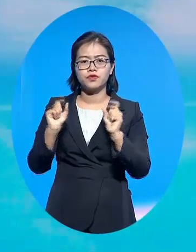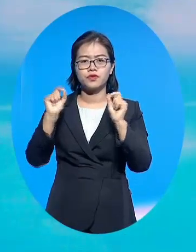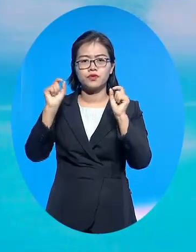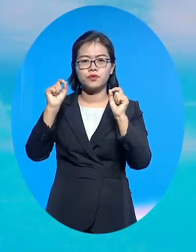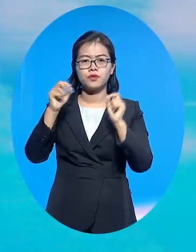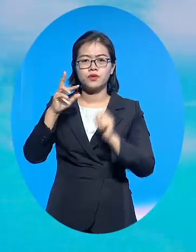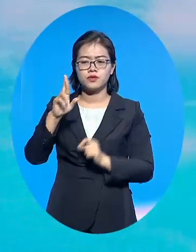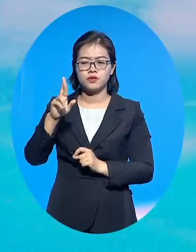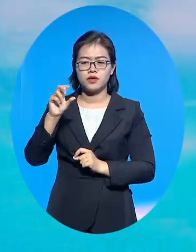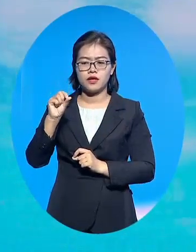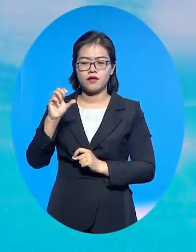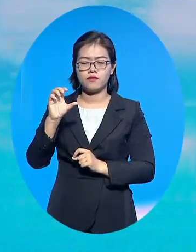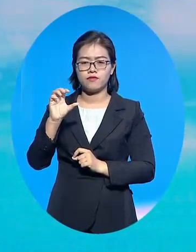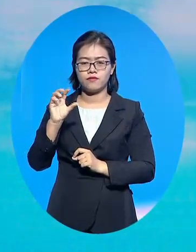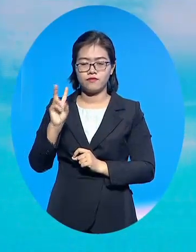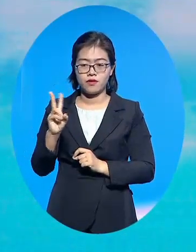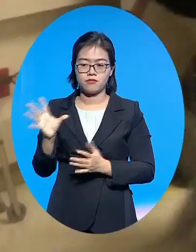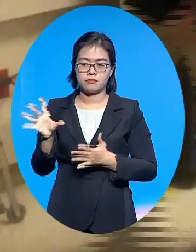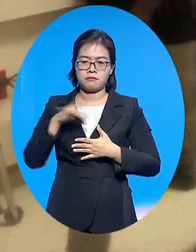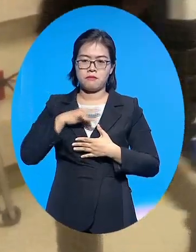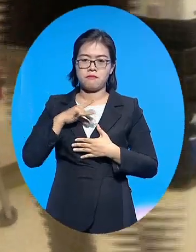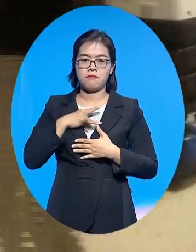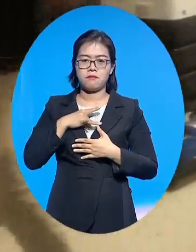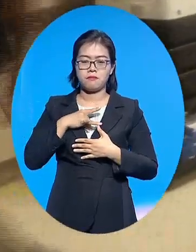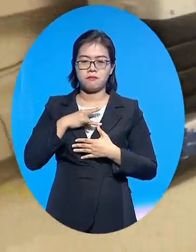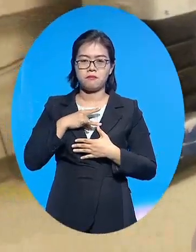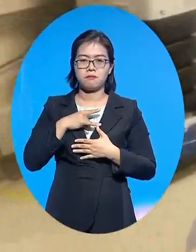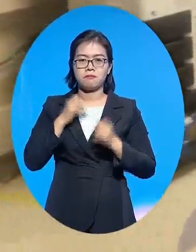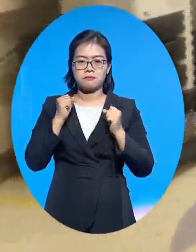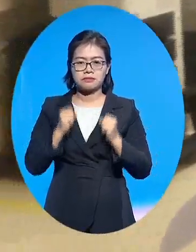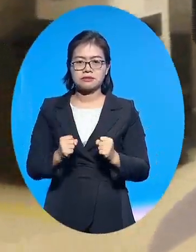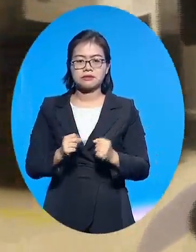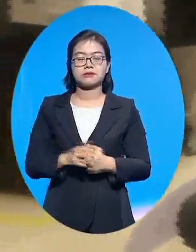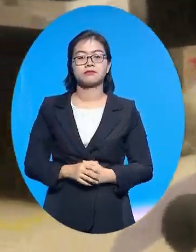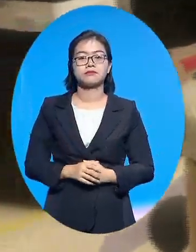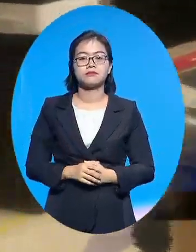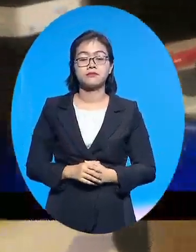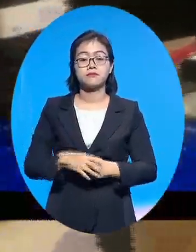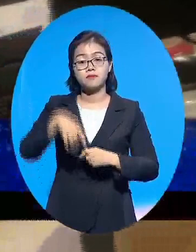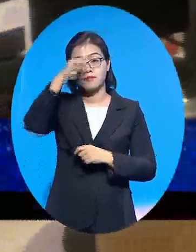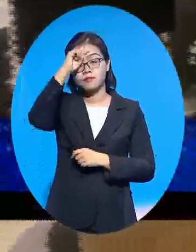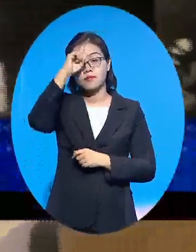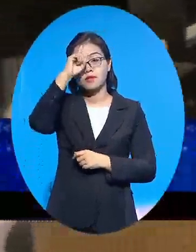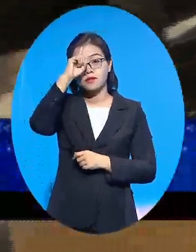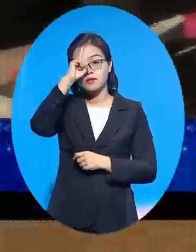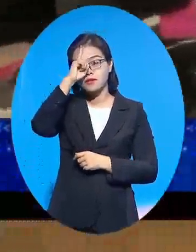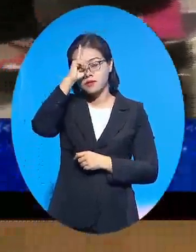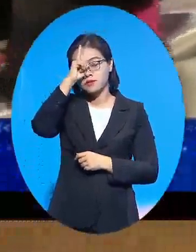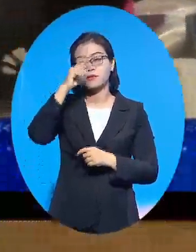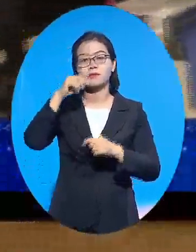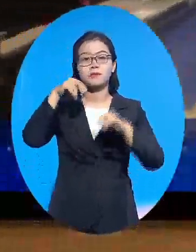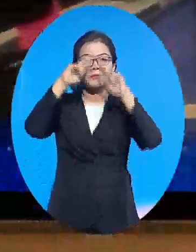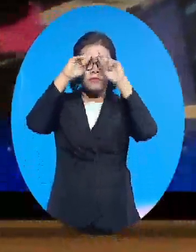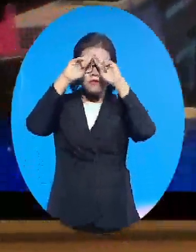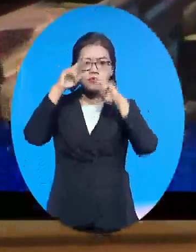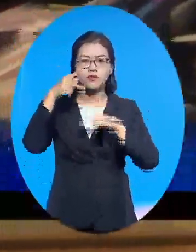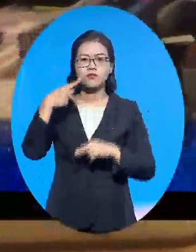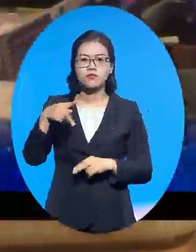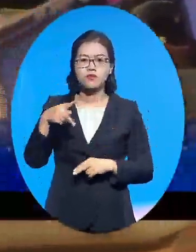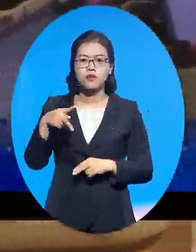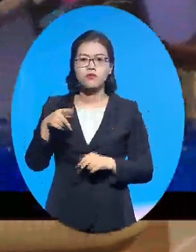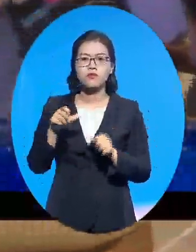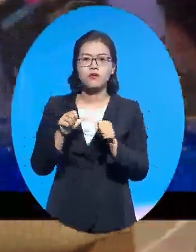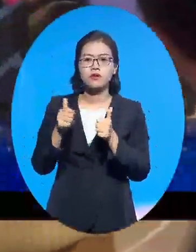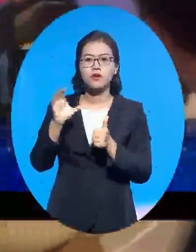gây viêm phổi tăng mạnh các bác sĩ tại bệnh viện province Mission ở California cho biết họ